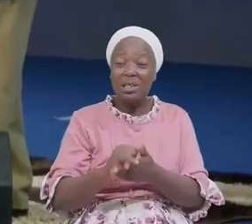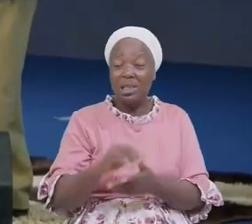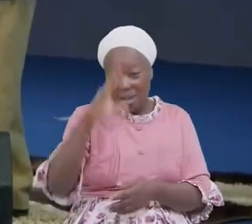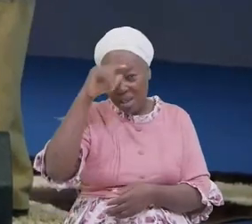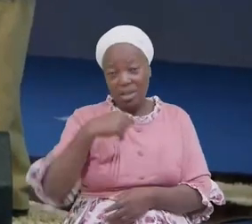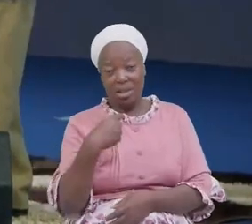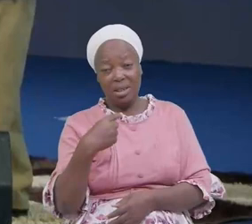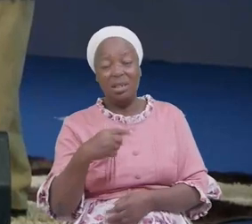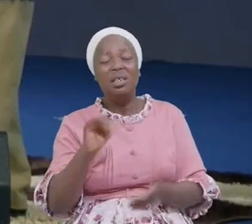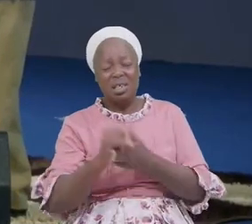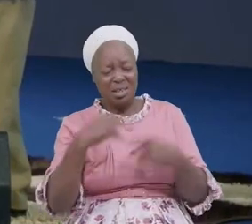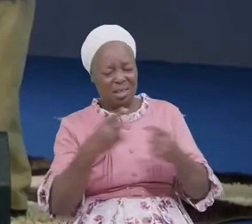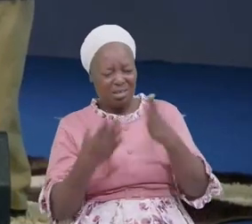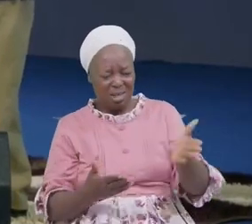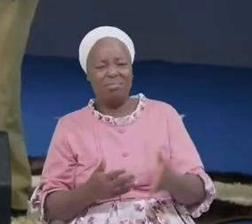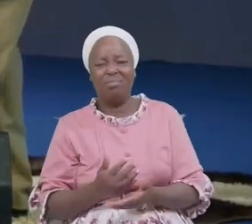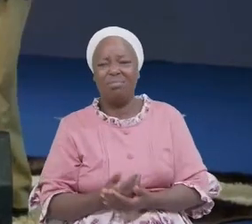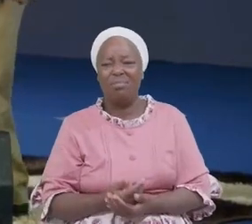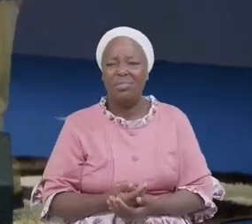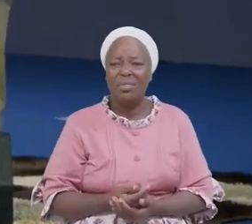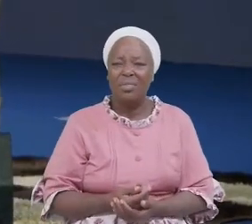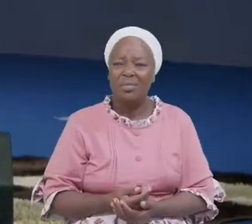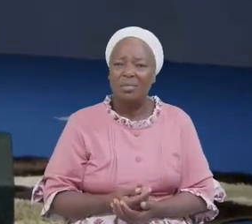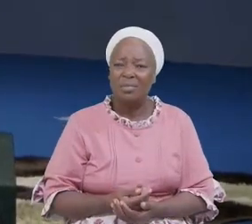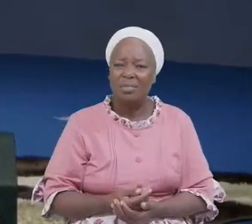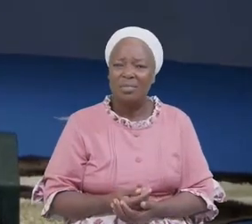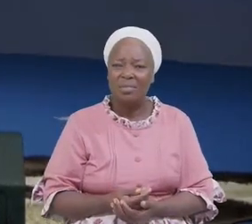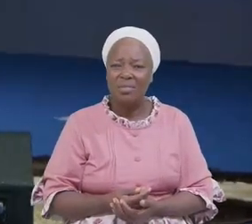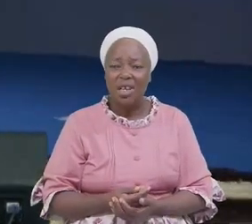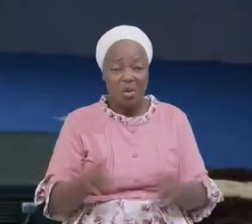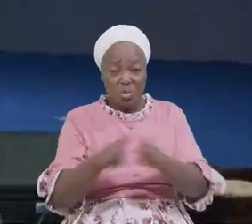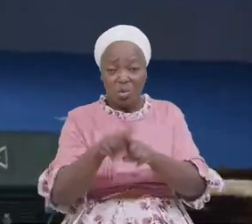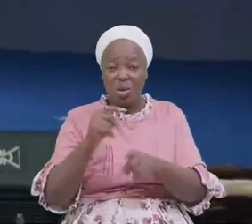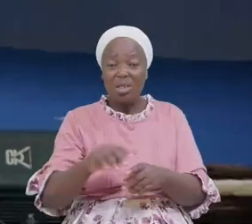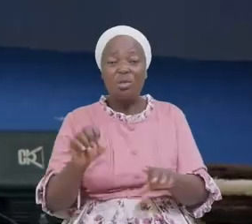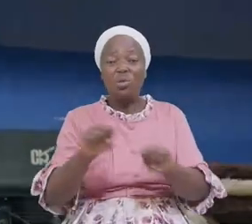Tout péché, toute parole qu'il prononçait avait le péché dedans.